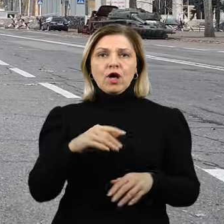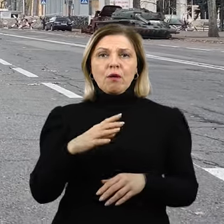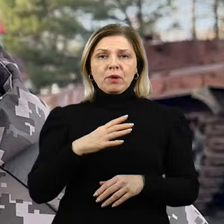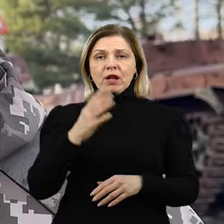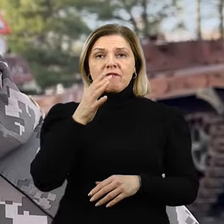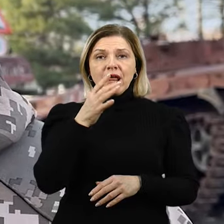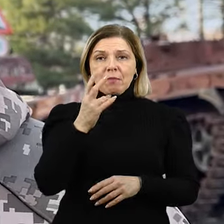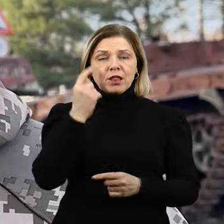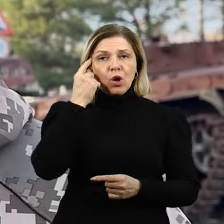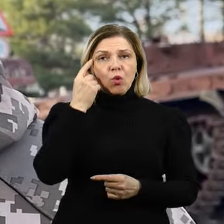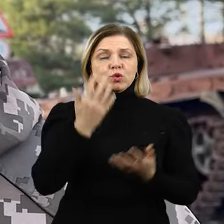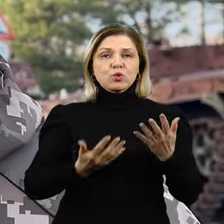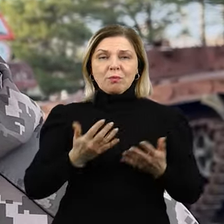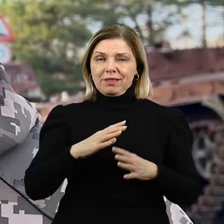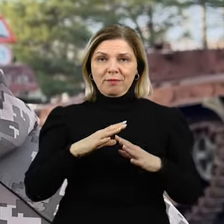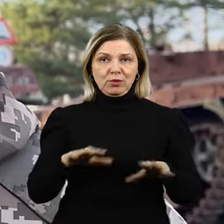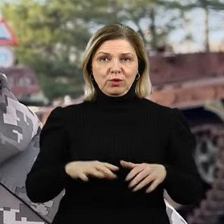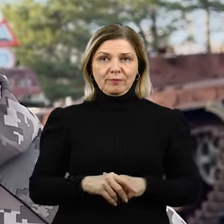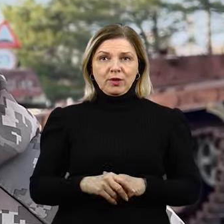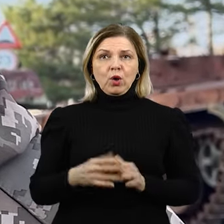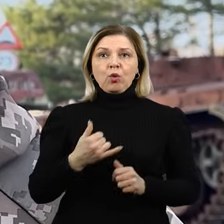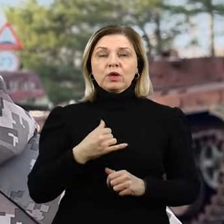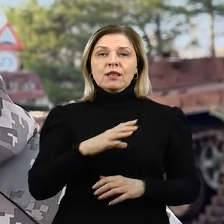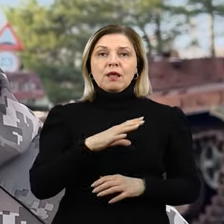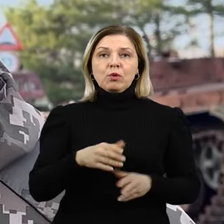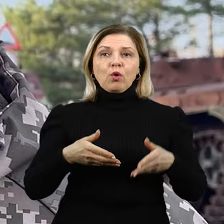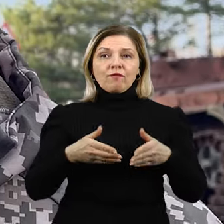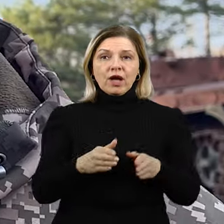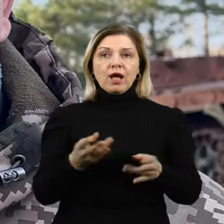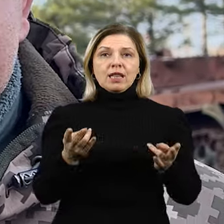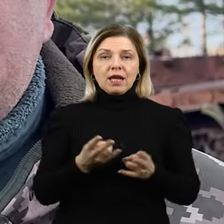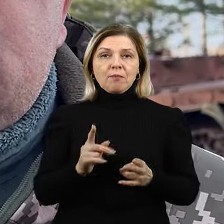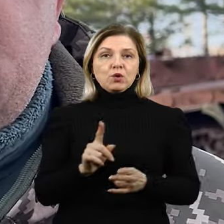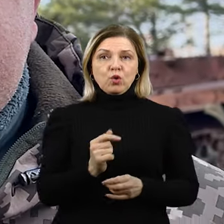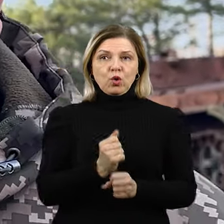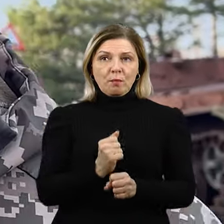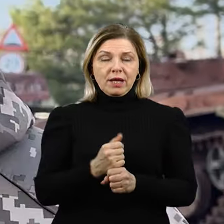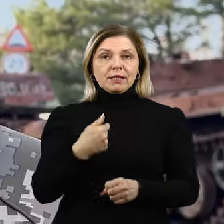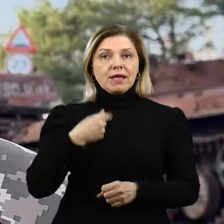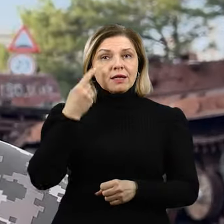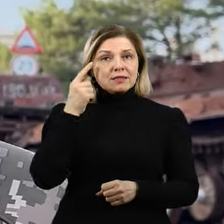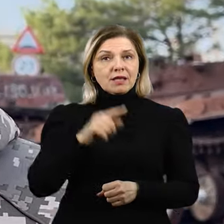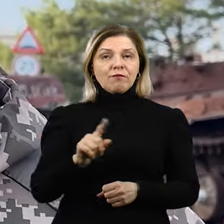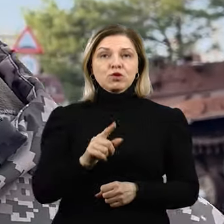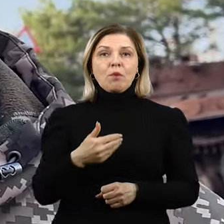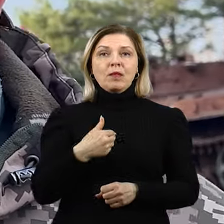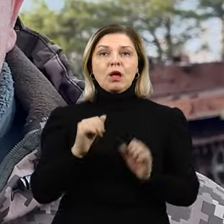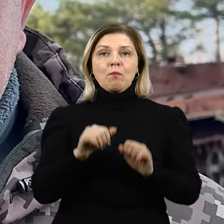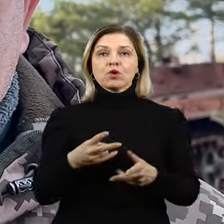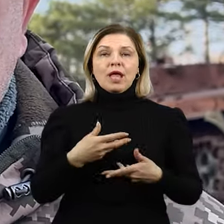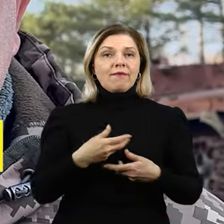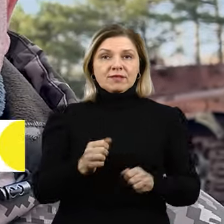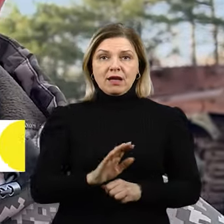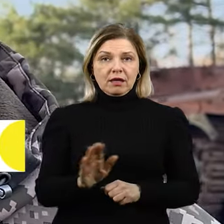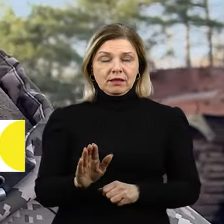не було. Миколаїв був під ударом і вже в нас не було виходу. Ми розуміли, що треба щось робити. Я знав, що мене можуть не взяти знову ж